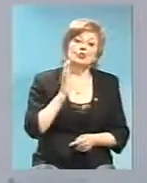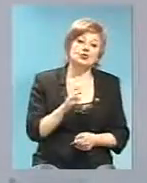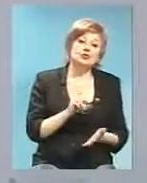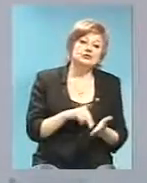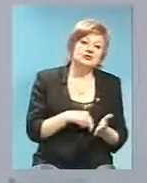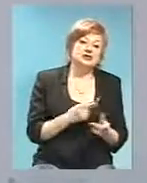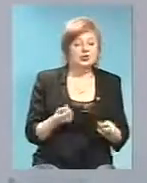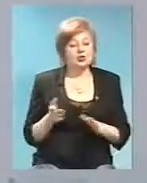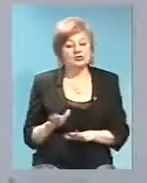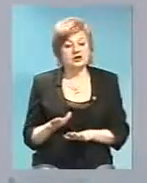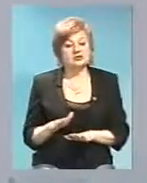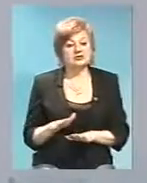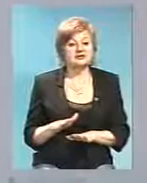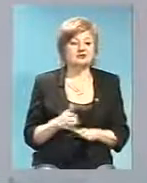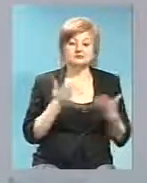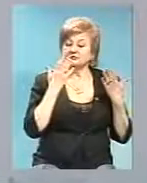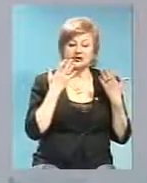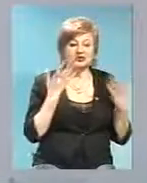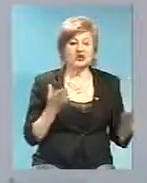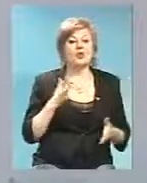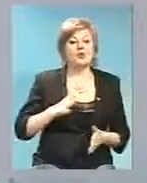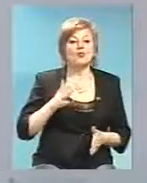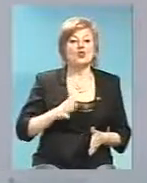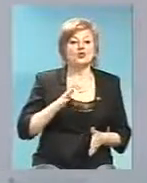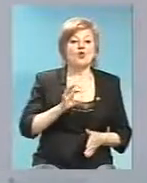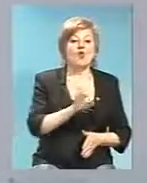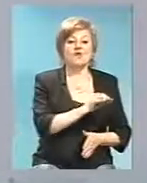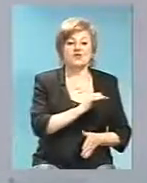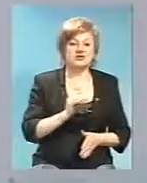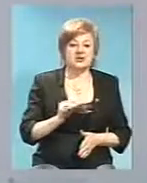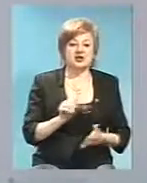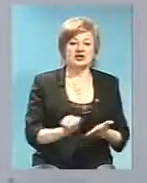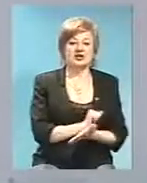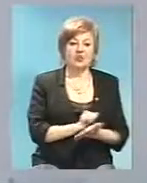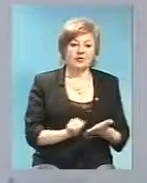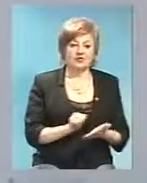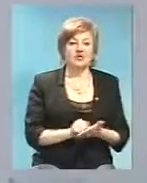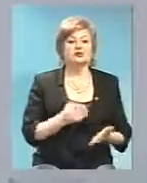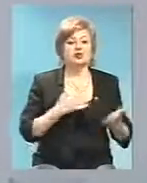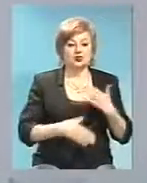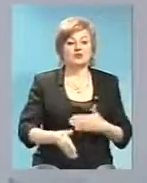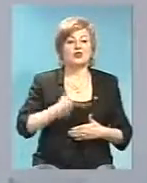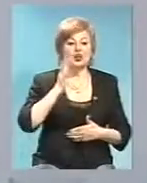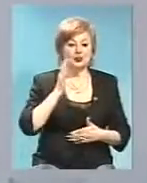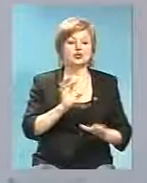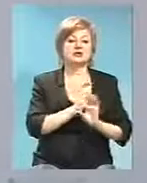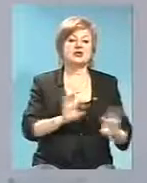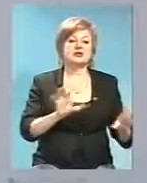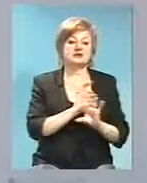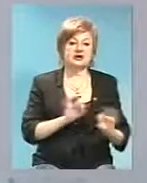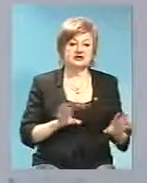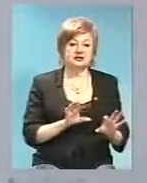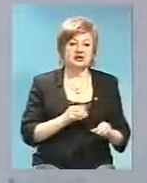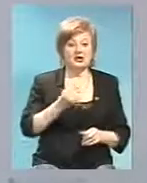вони залишаться, чи вони будуть? Ні. Ми просто дочекаємося офіційного документа, з задоволенням тоді його прокоментуємо.